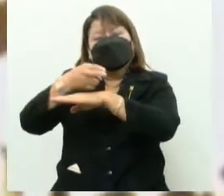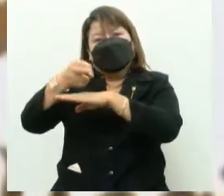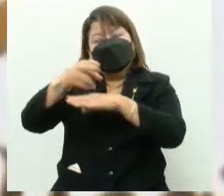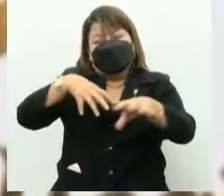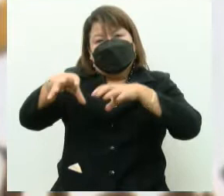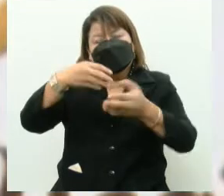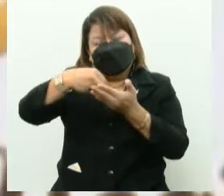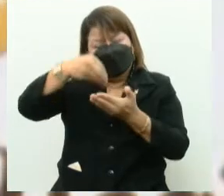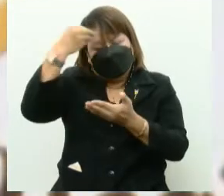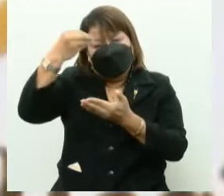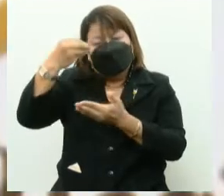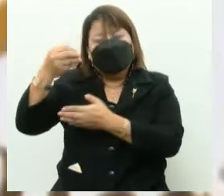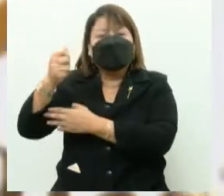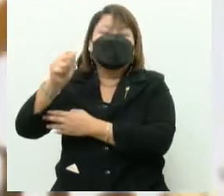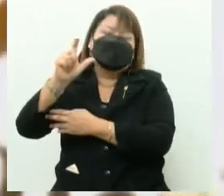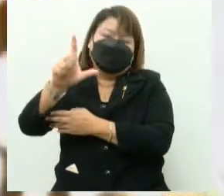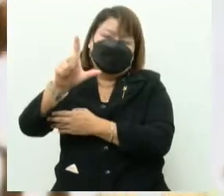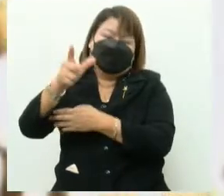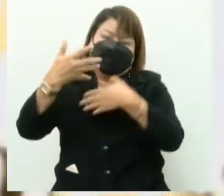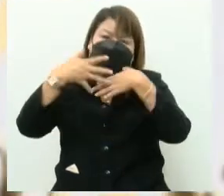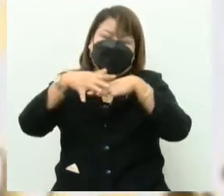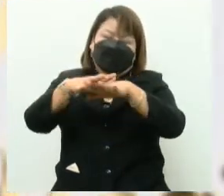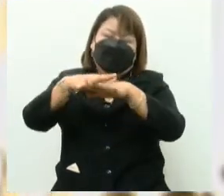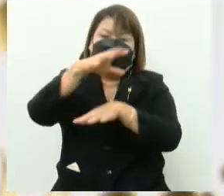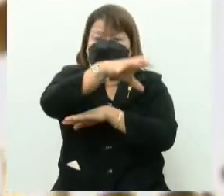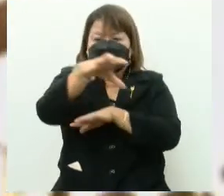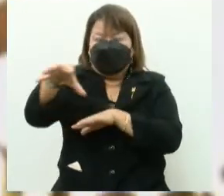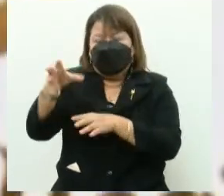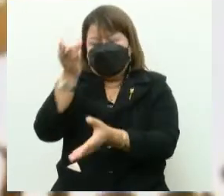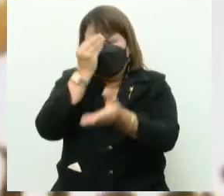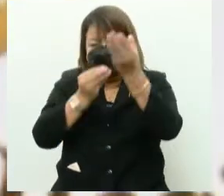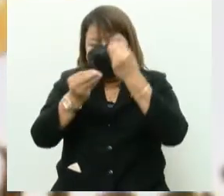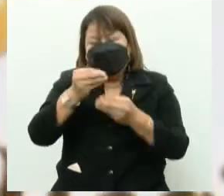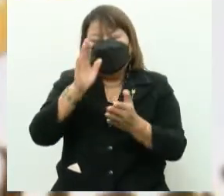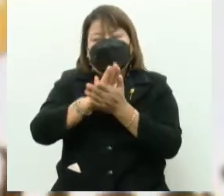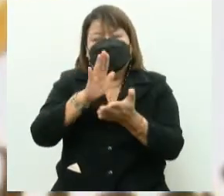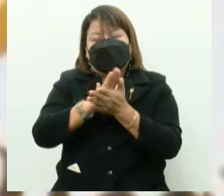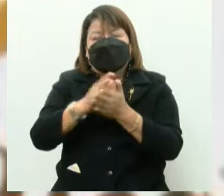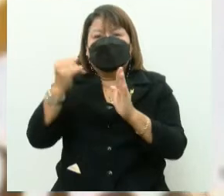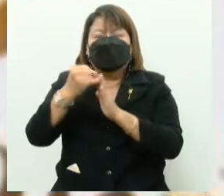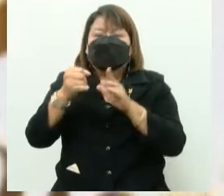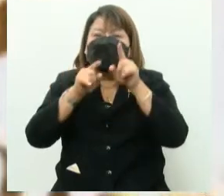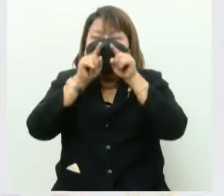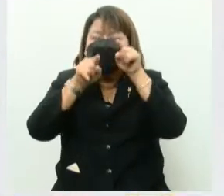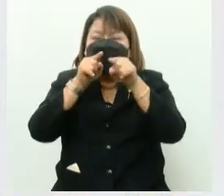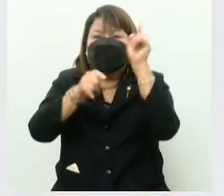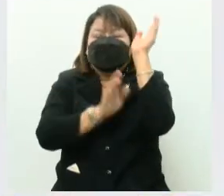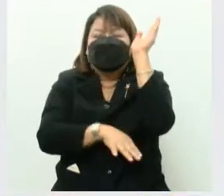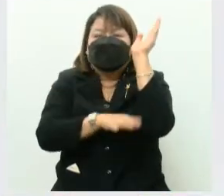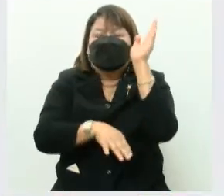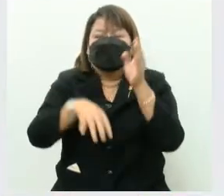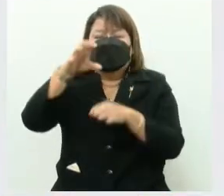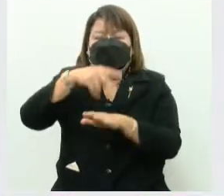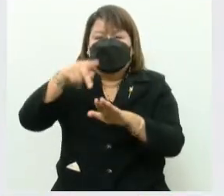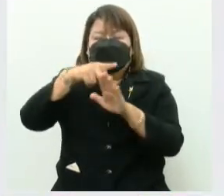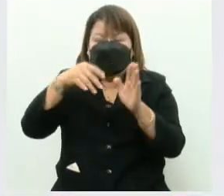การเรียนรู้เชิงรุก Active Learning บูรณาการกับแหล่งเรียนรู้ของโรงเรียนตะกั่วป่าคีรีเขตจังหวัดพังงาสังกัดสำนักงานเขตพื้นที่การ